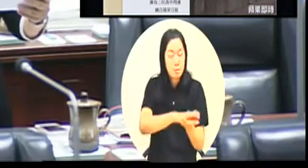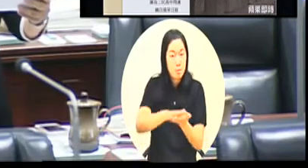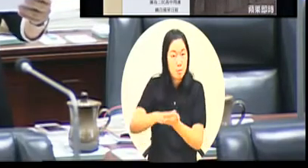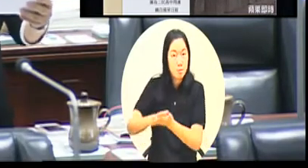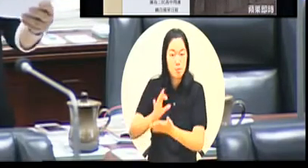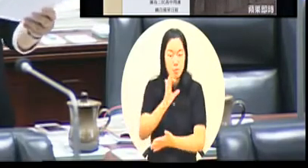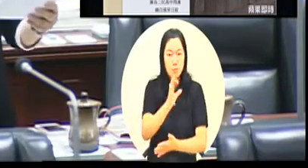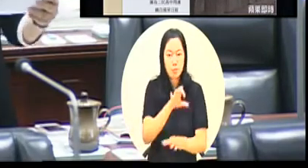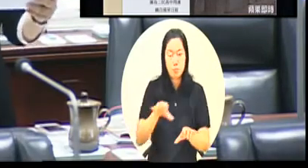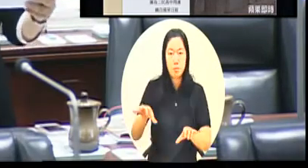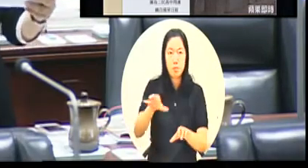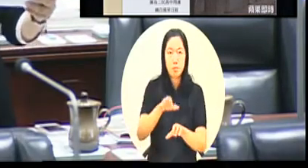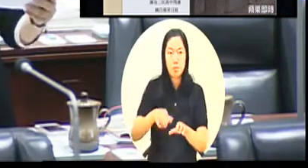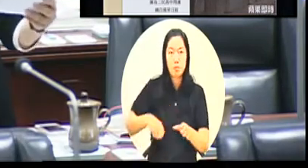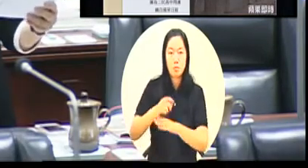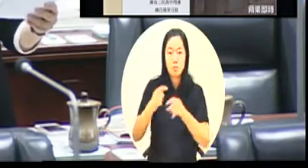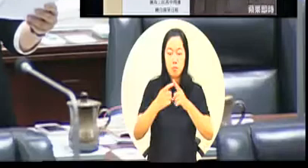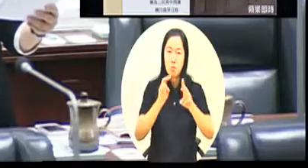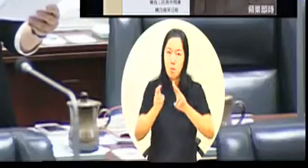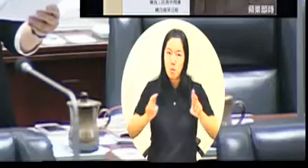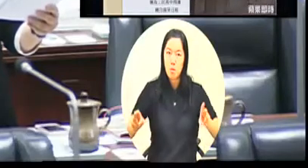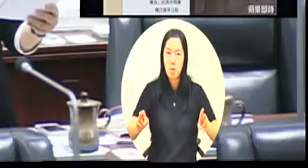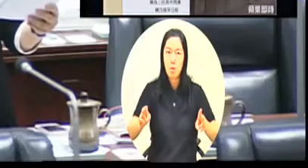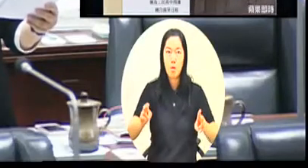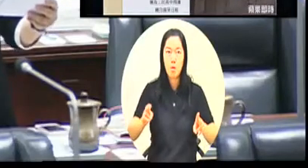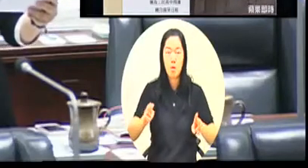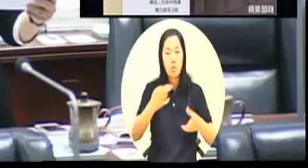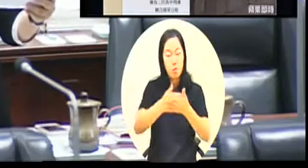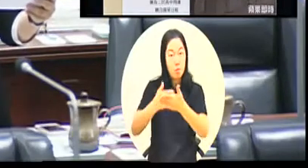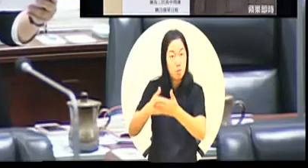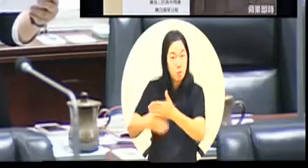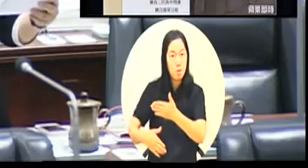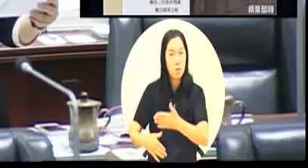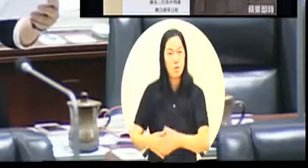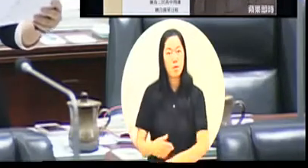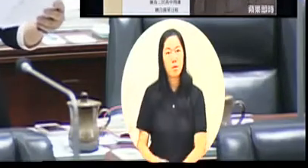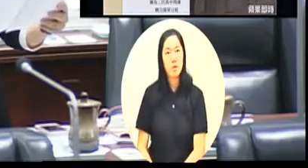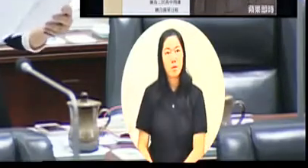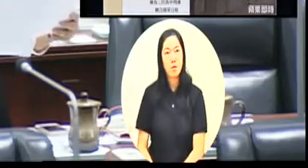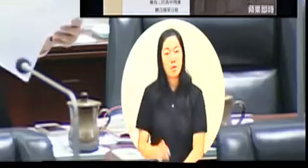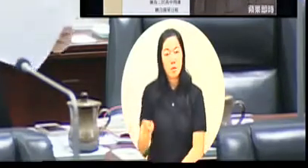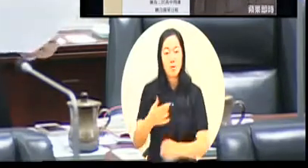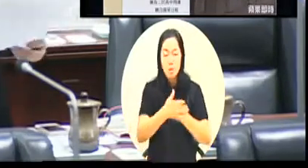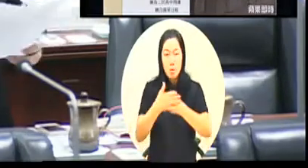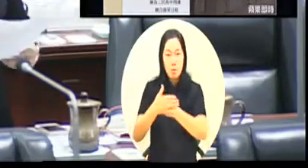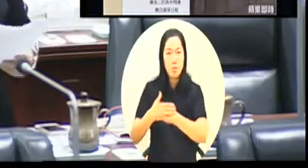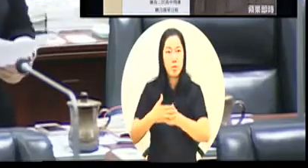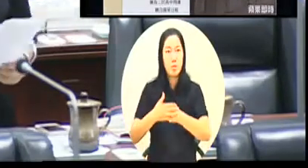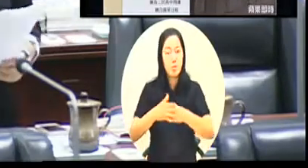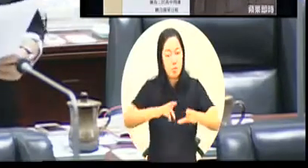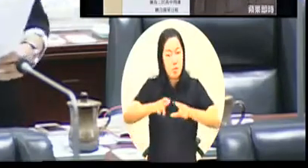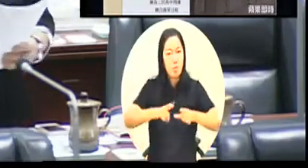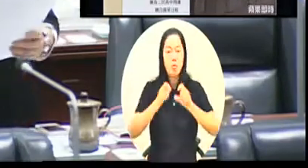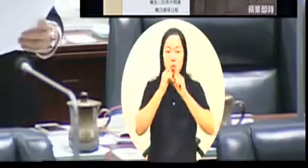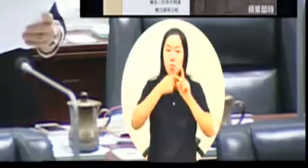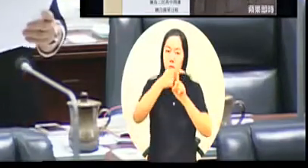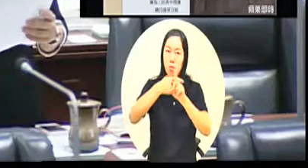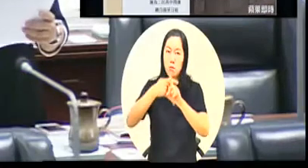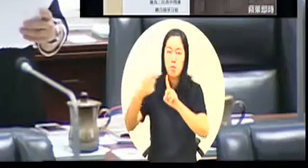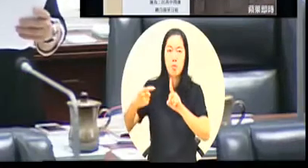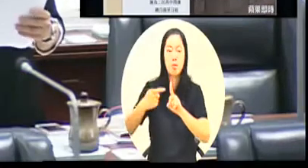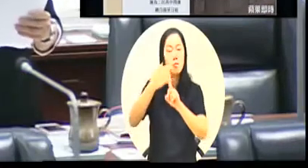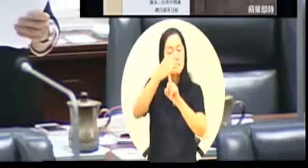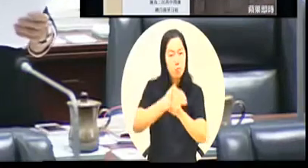又109万的人事费用又减列了。好，那这样子当然你们维护公园的这个品质一定会下